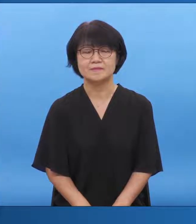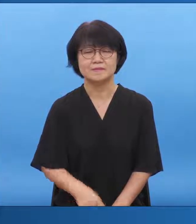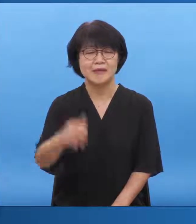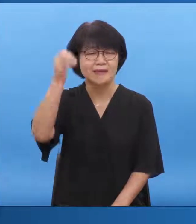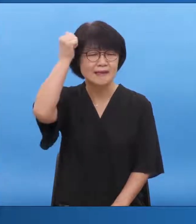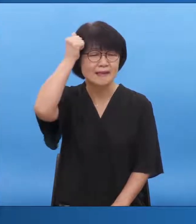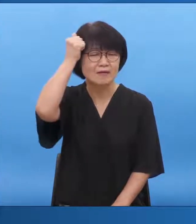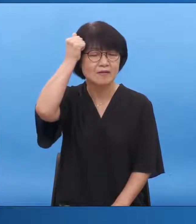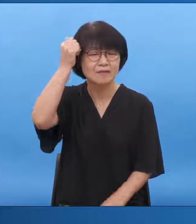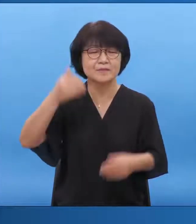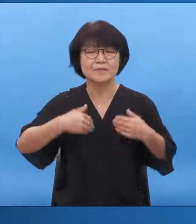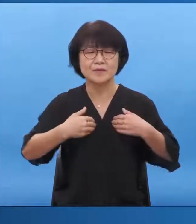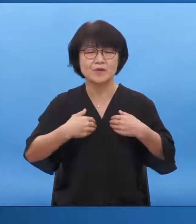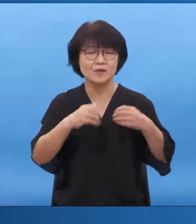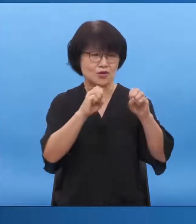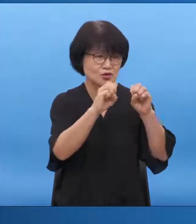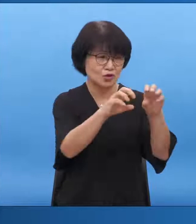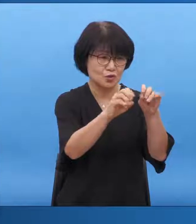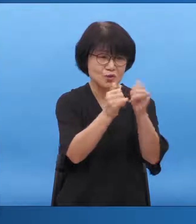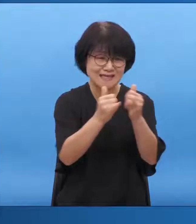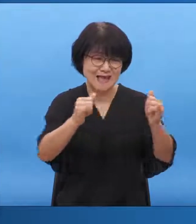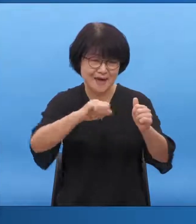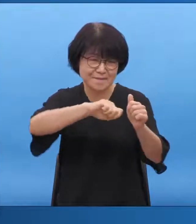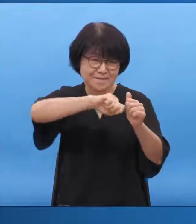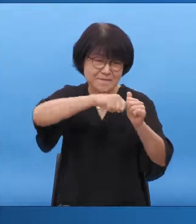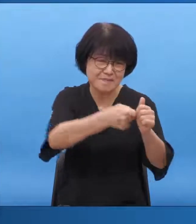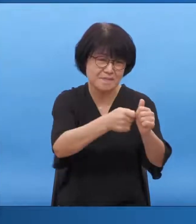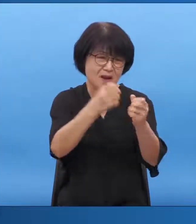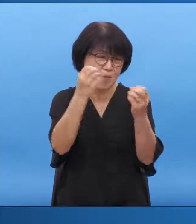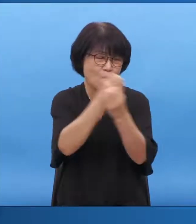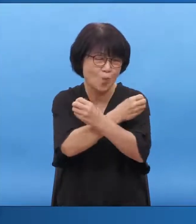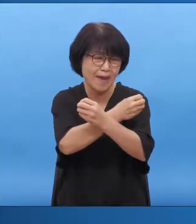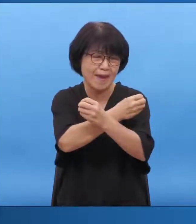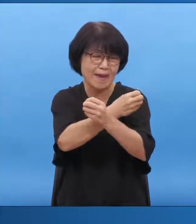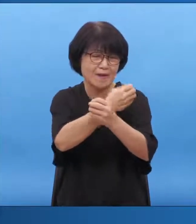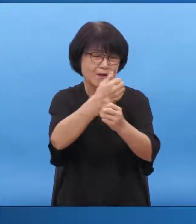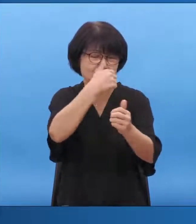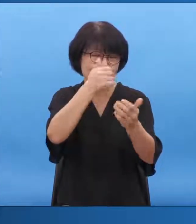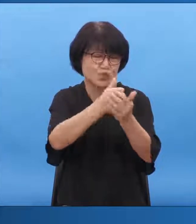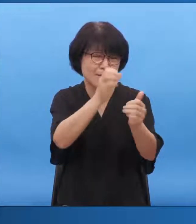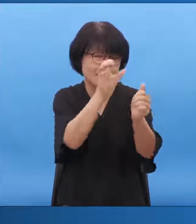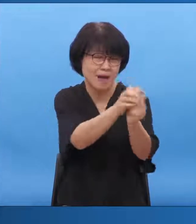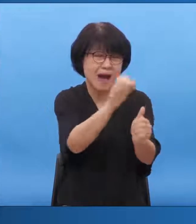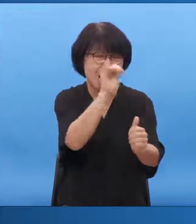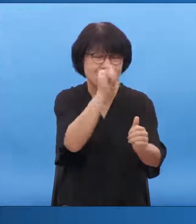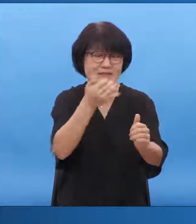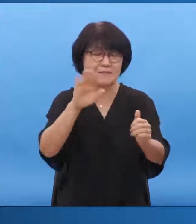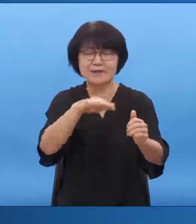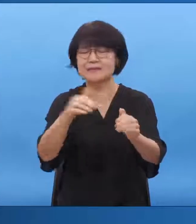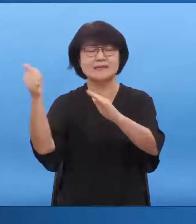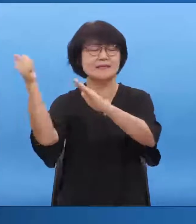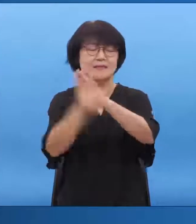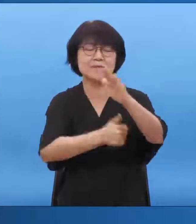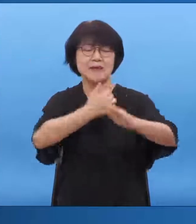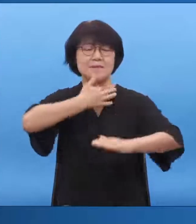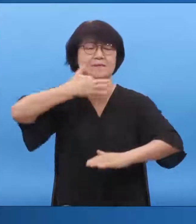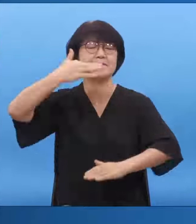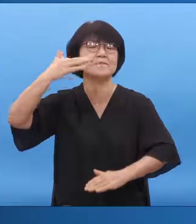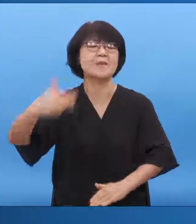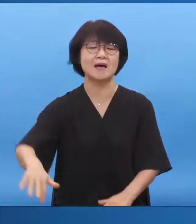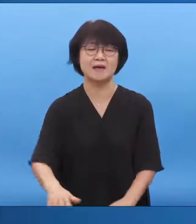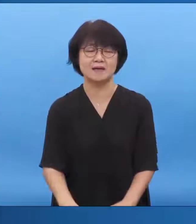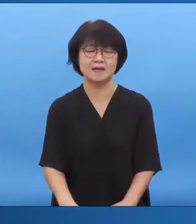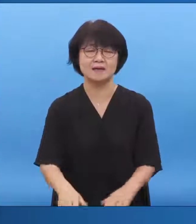됩니다. 전도자는 아무리 핍박, 오해, 누명을 당해도 한 번도 실패한 적이 없습니다. 여러분 오늘